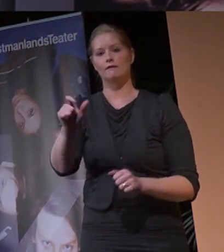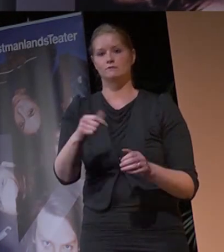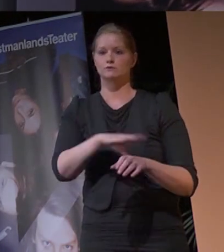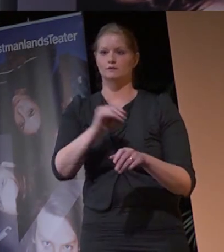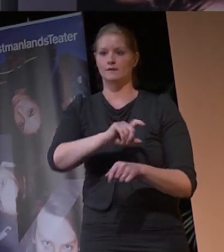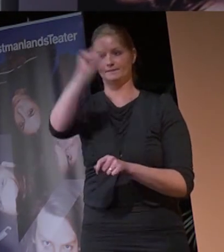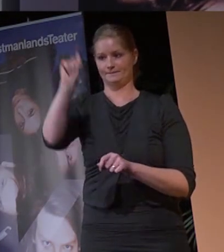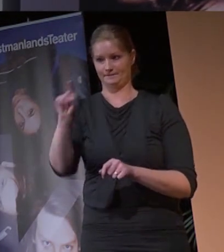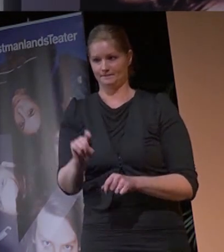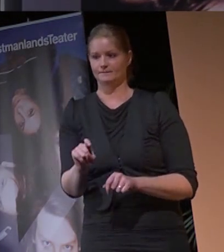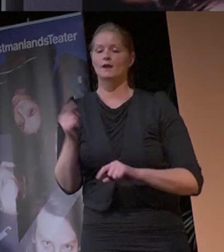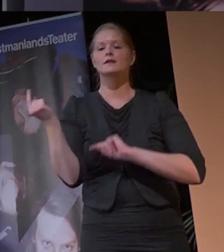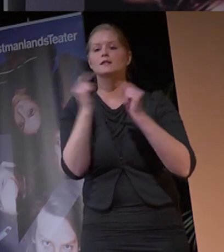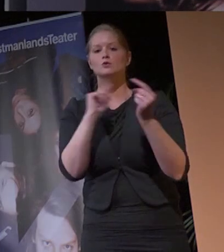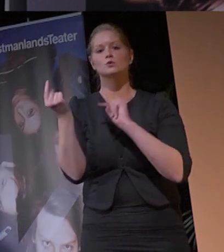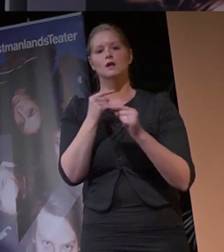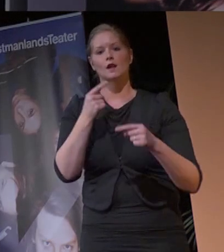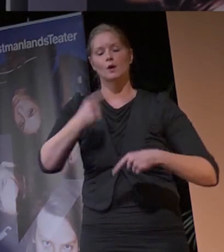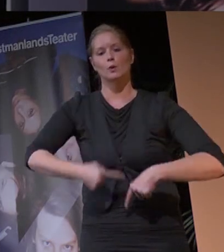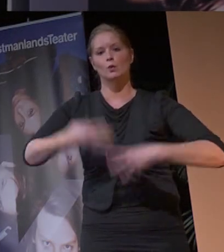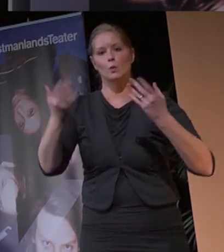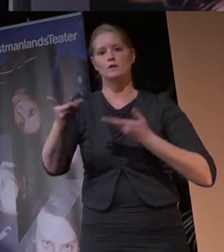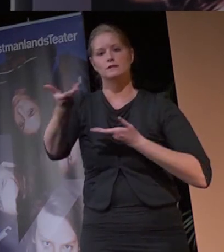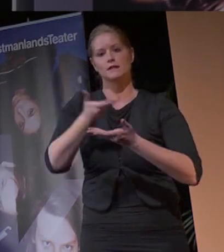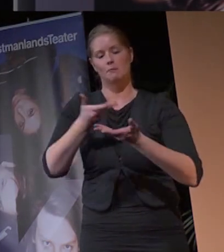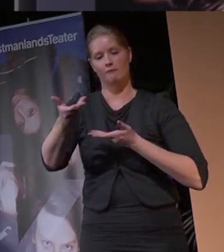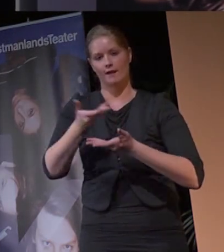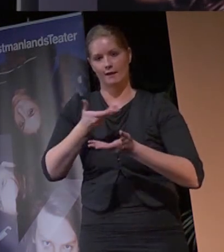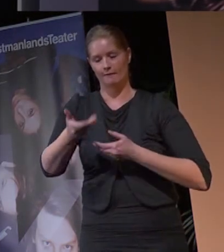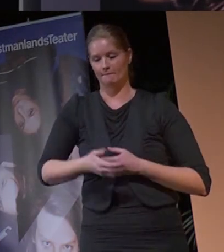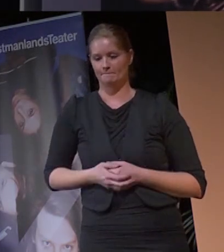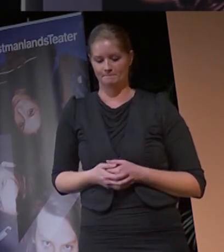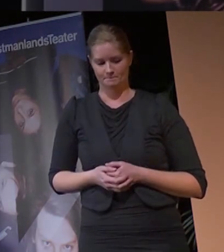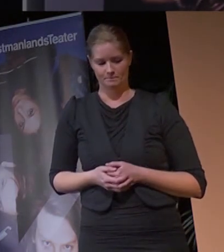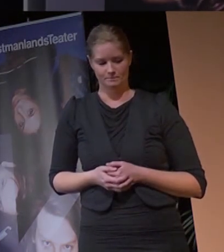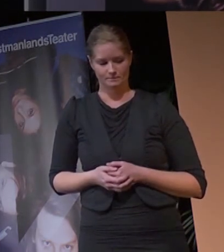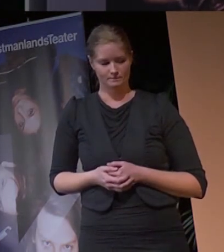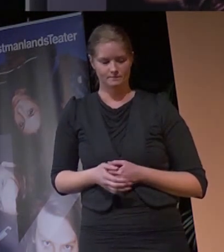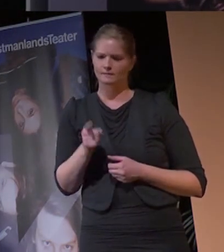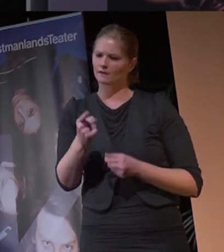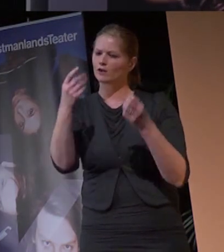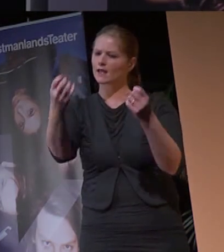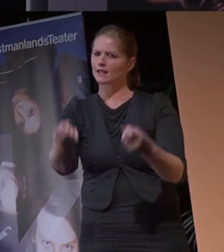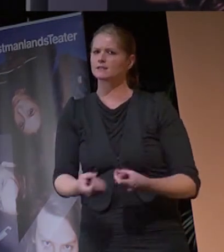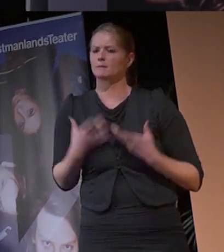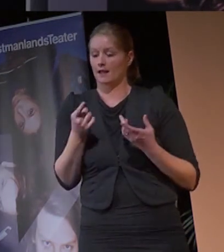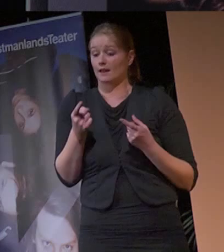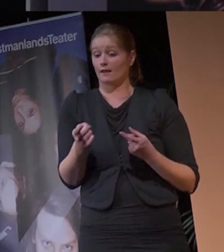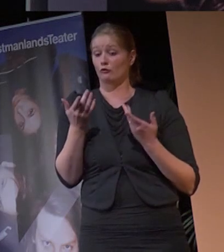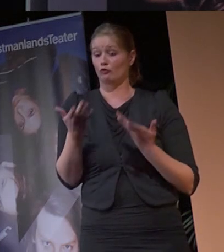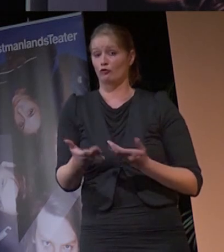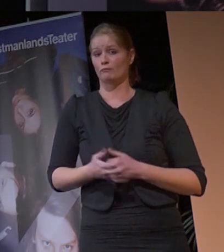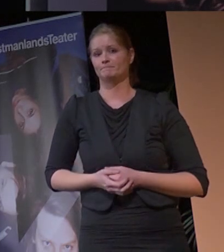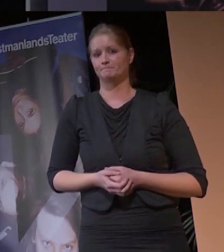diskutera kultursamverkan. Och det var en inspirerande dag.